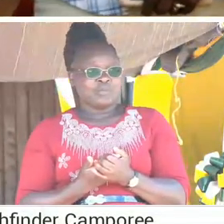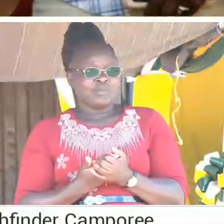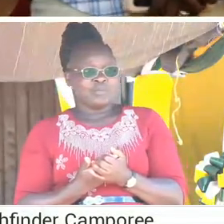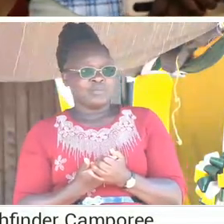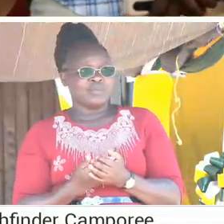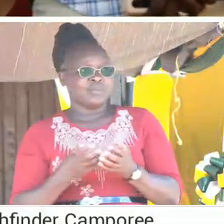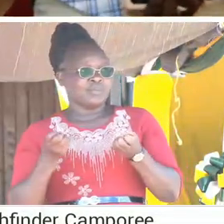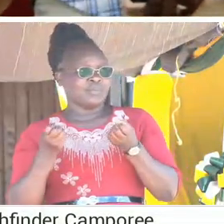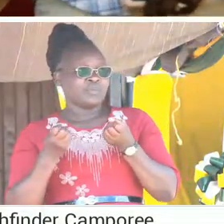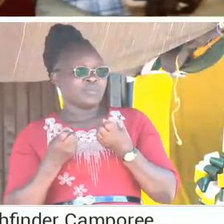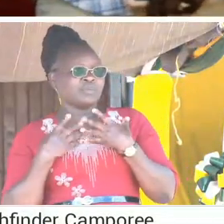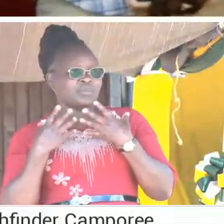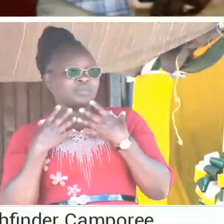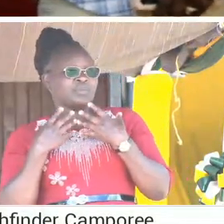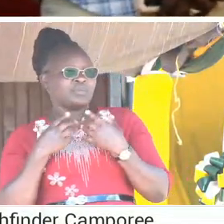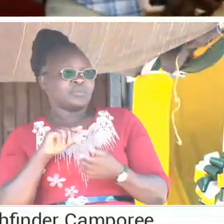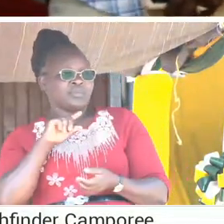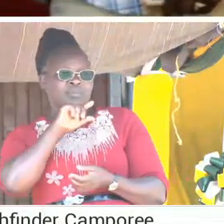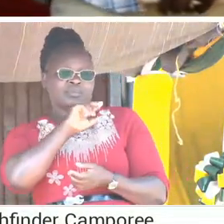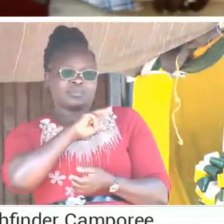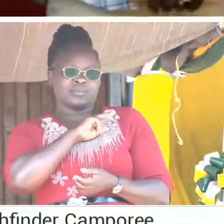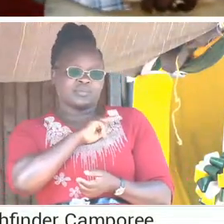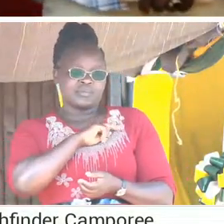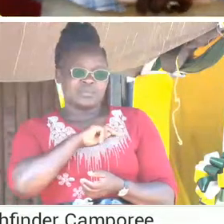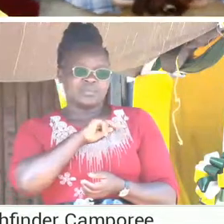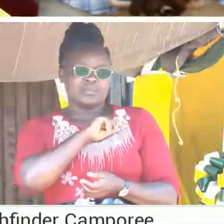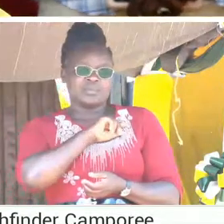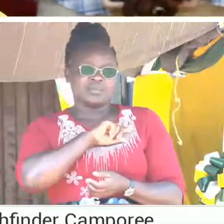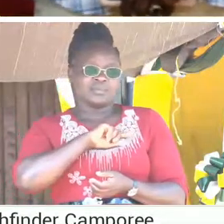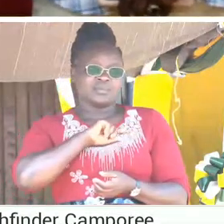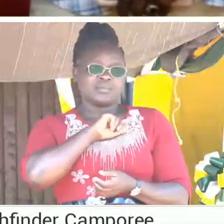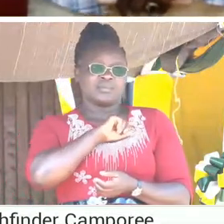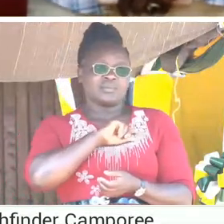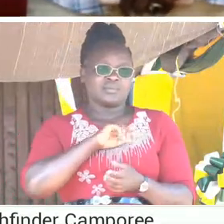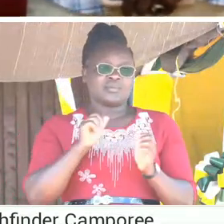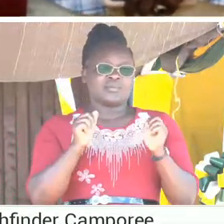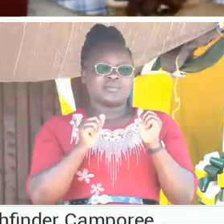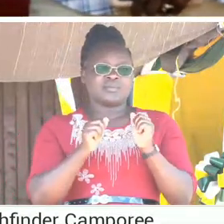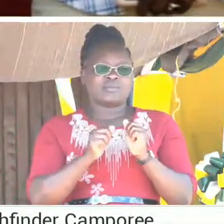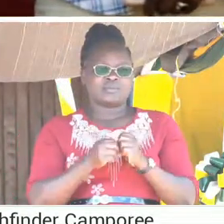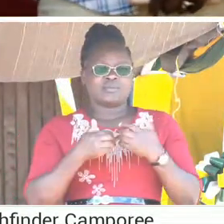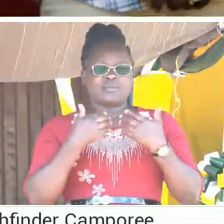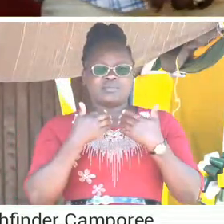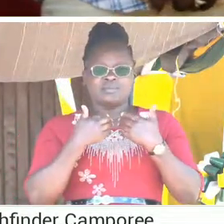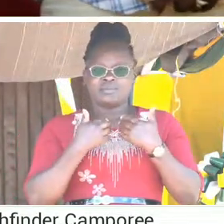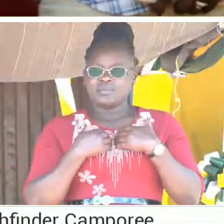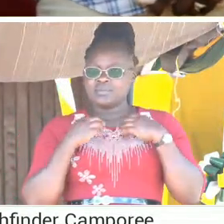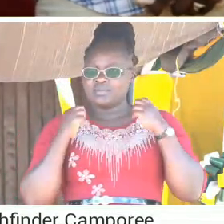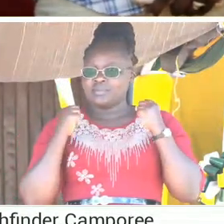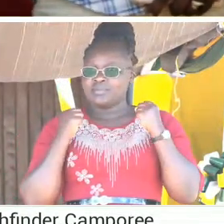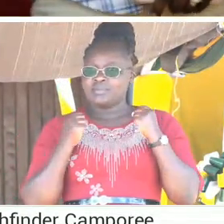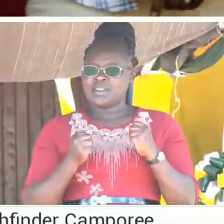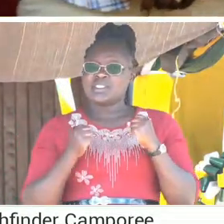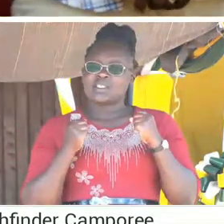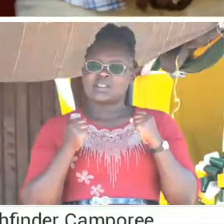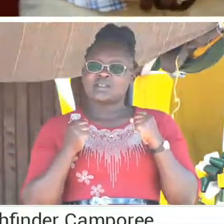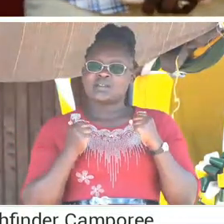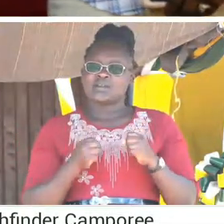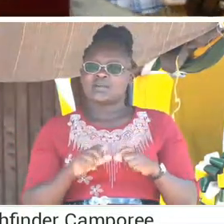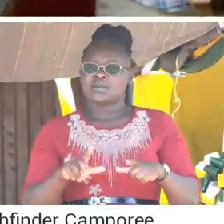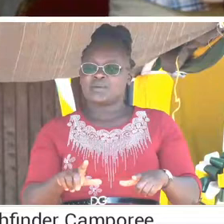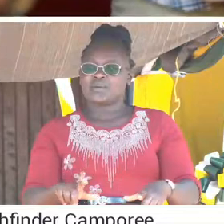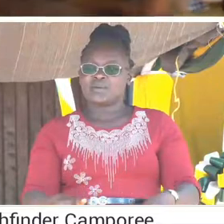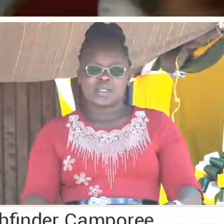Nipewe neema niwe na uwezo wa kuishi